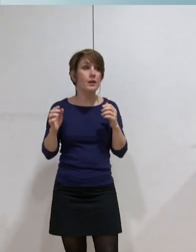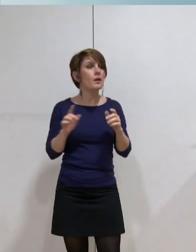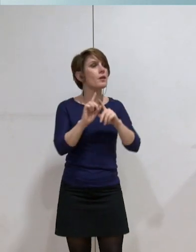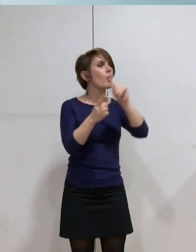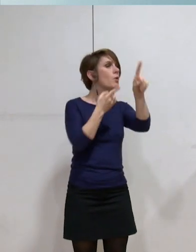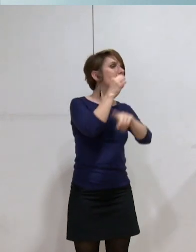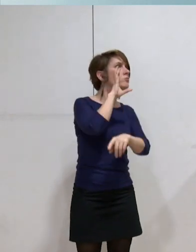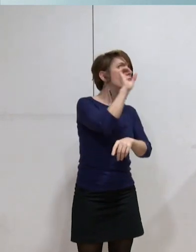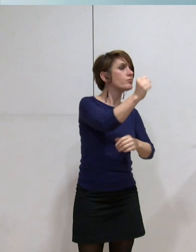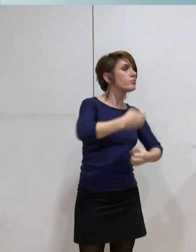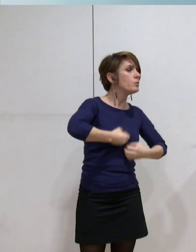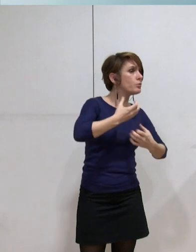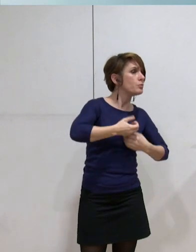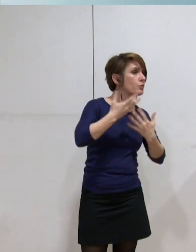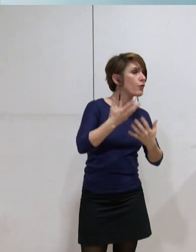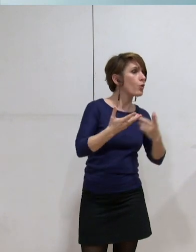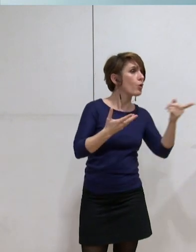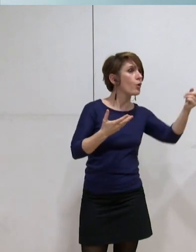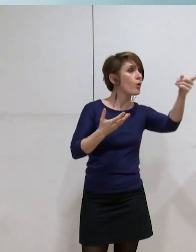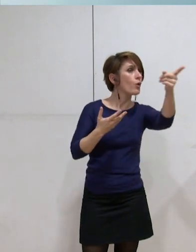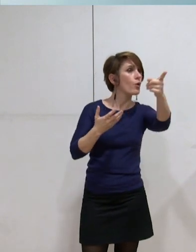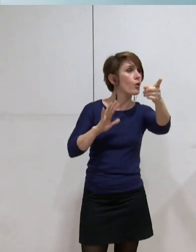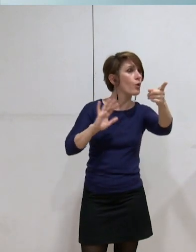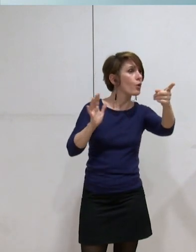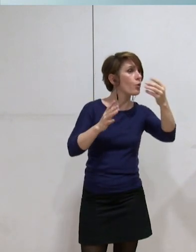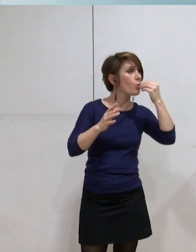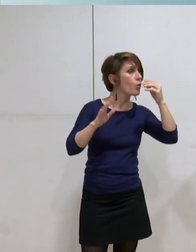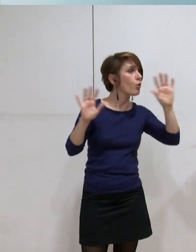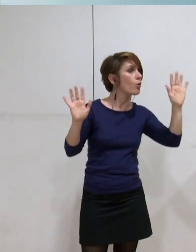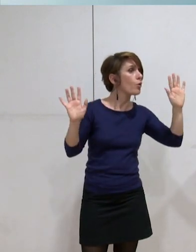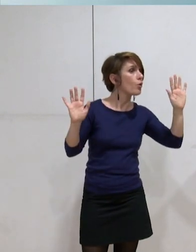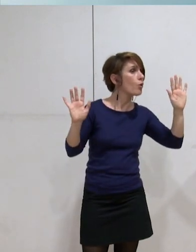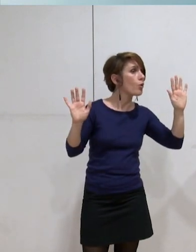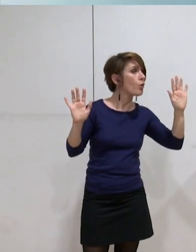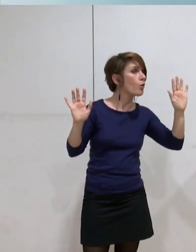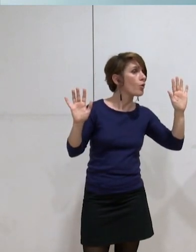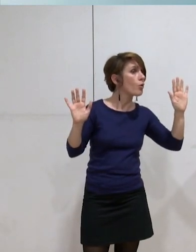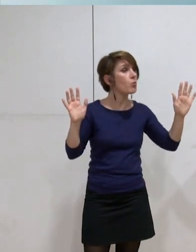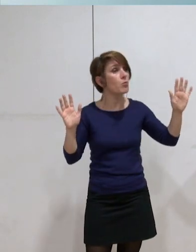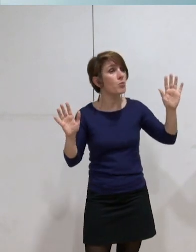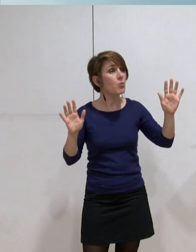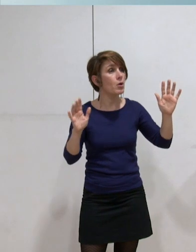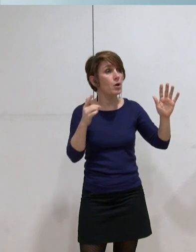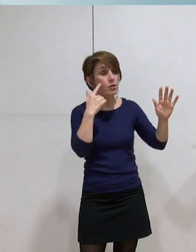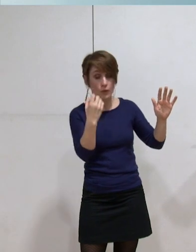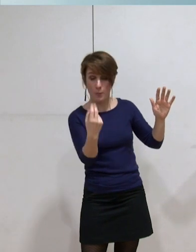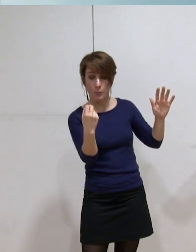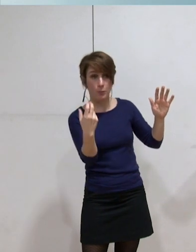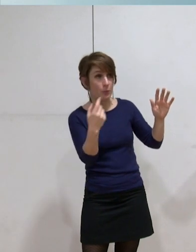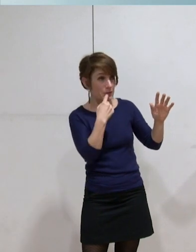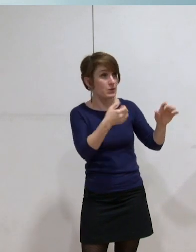y a une prise de parole non monsieur Safar madame Salah je sais pas ça clignote